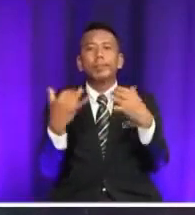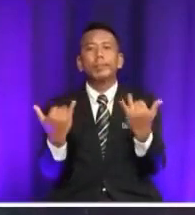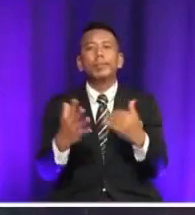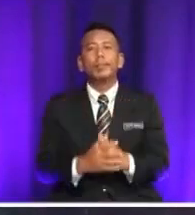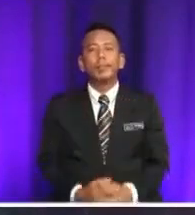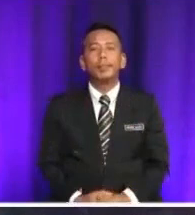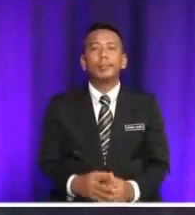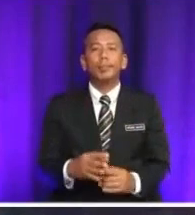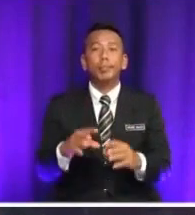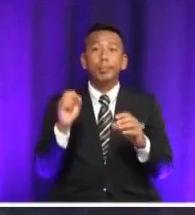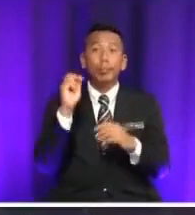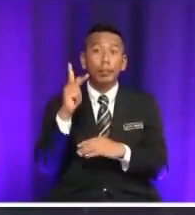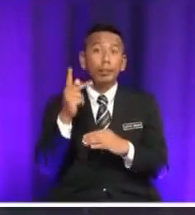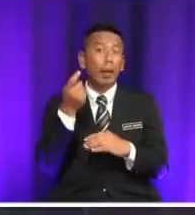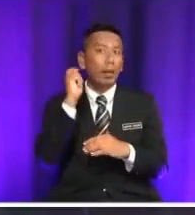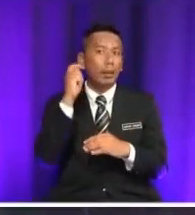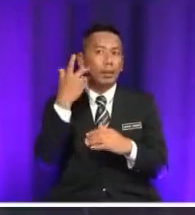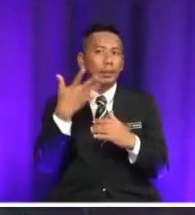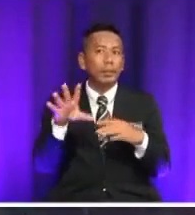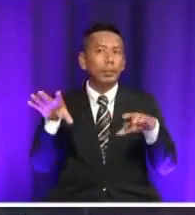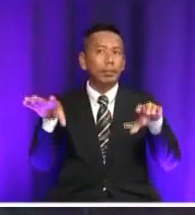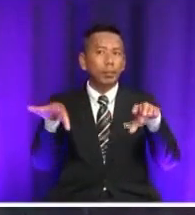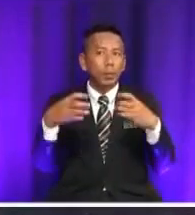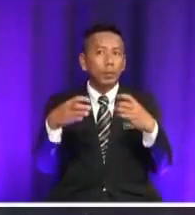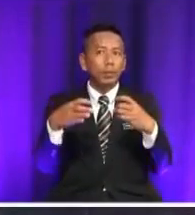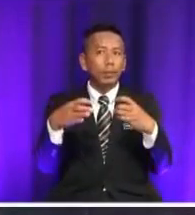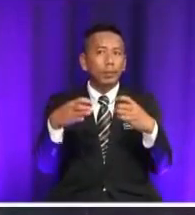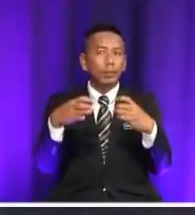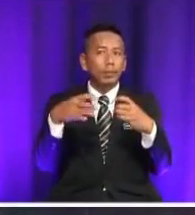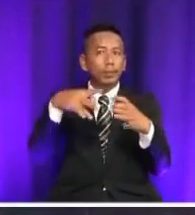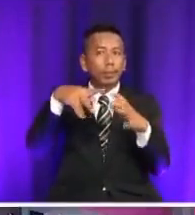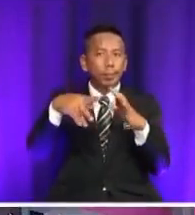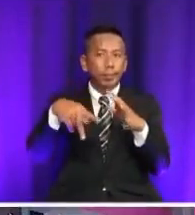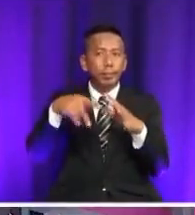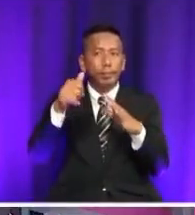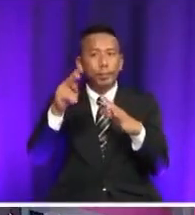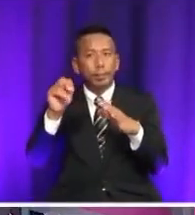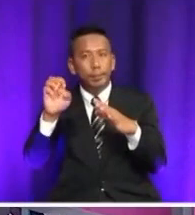Oke tadi kita udah buat panel oke